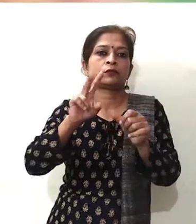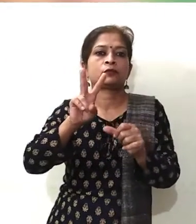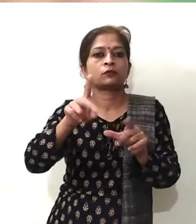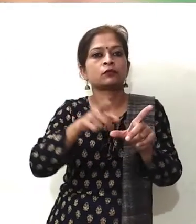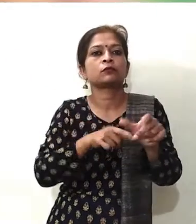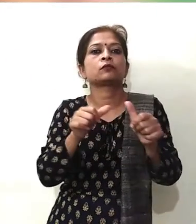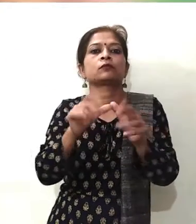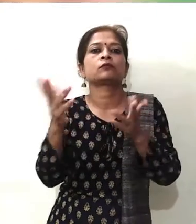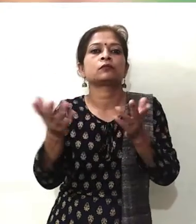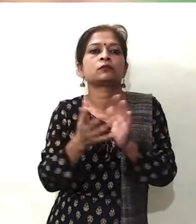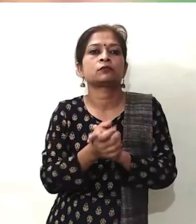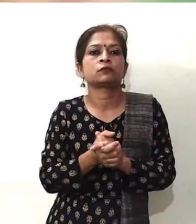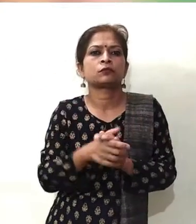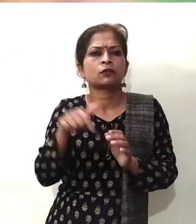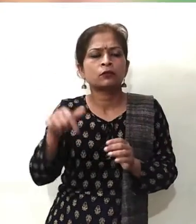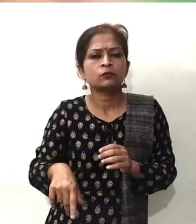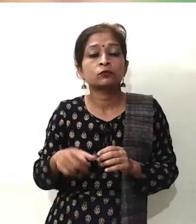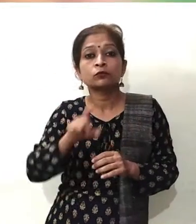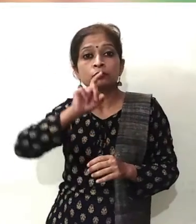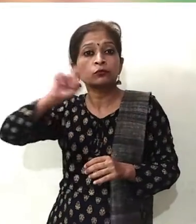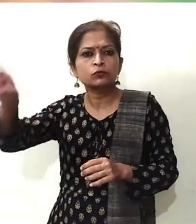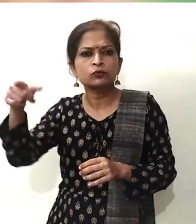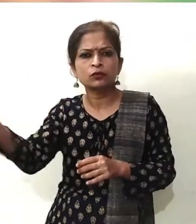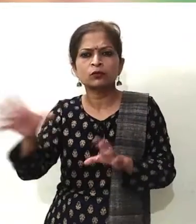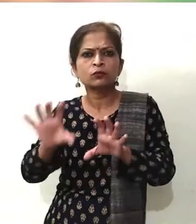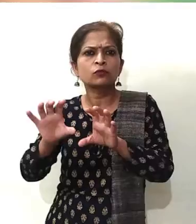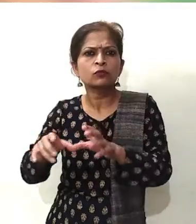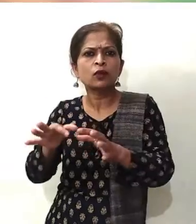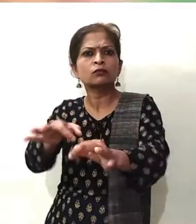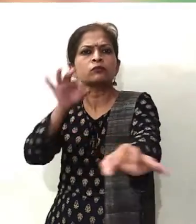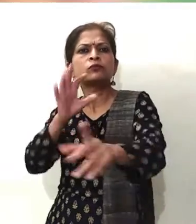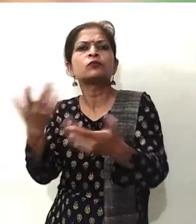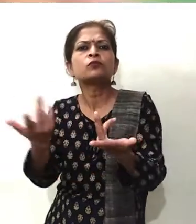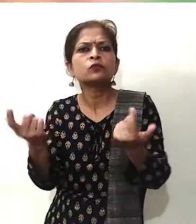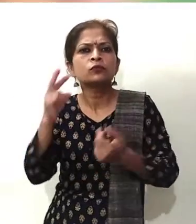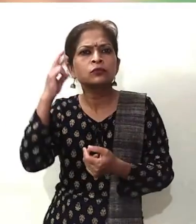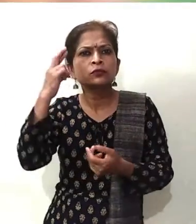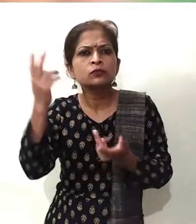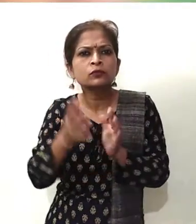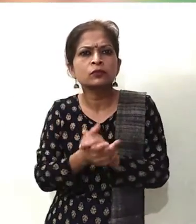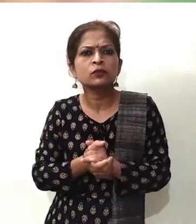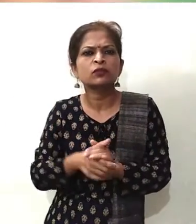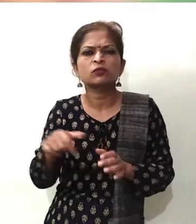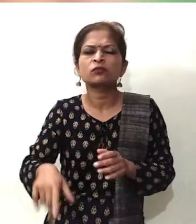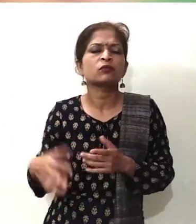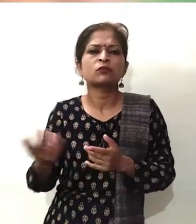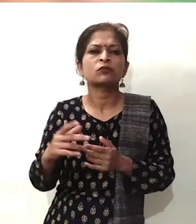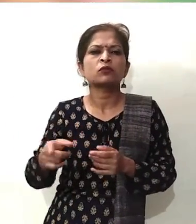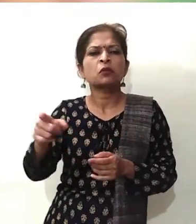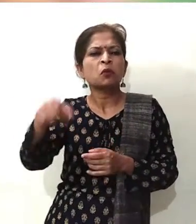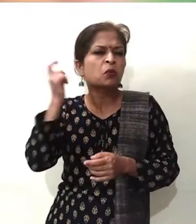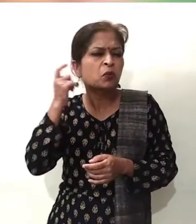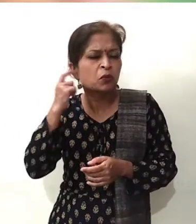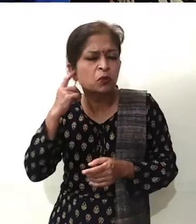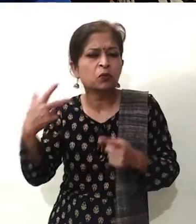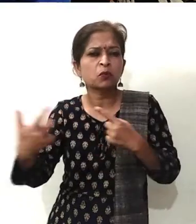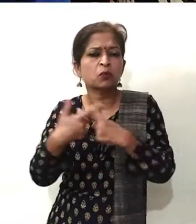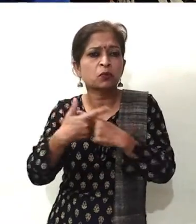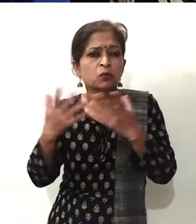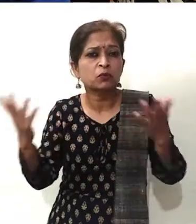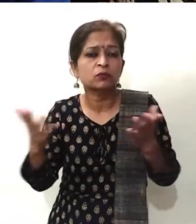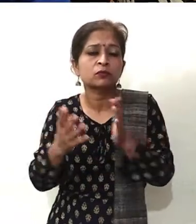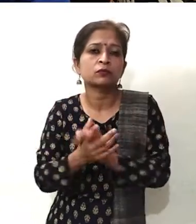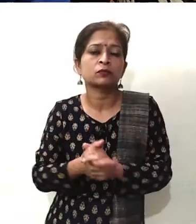हाँ बिल्कुल, वो पूछते हैं कि भाई क्यों मारा इसको ऐसे। तो एकलव्य ने, मैंने मारा कहाँ, ये तो शोर कर रहा था, मैं जब